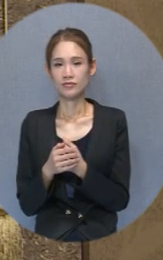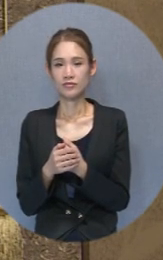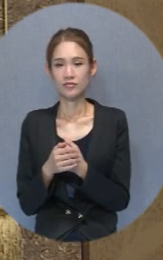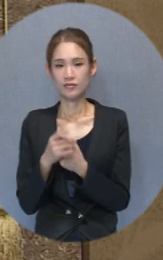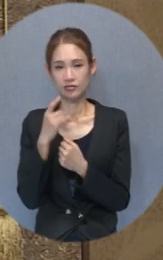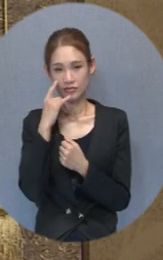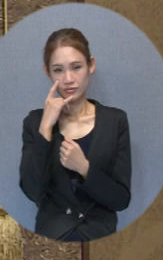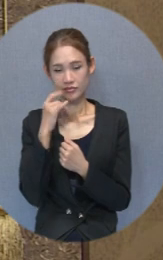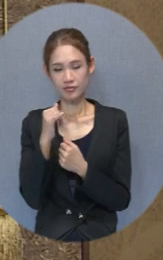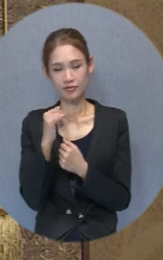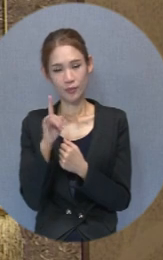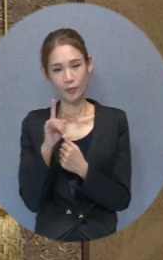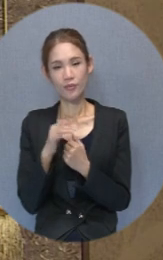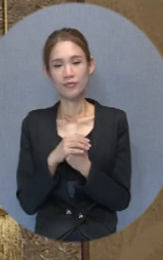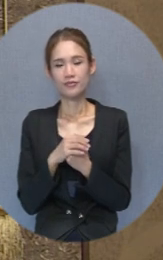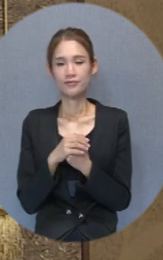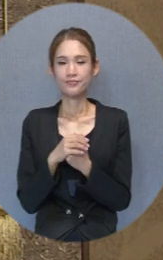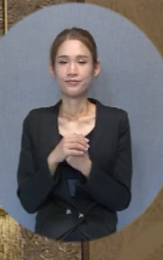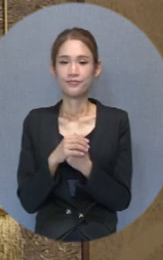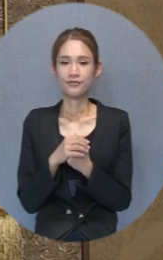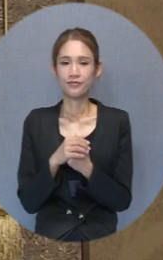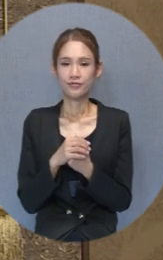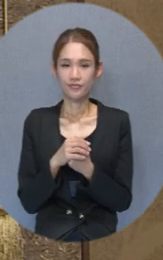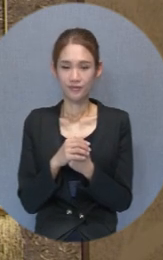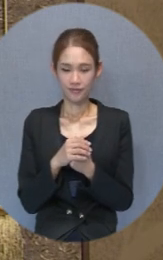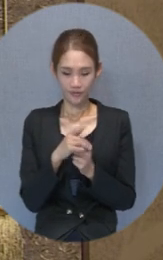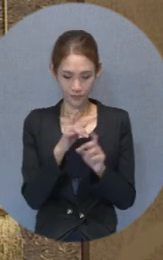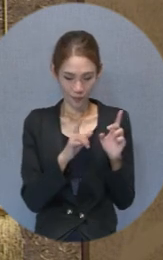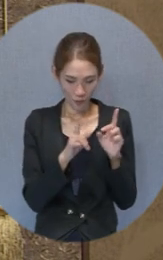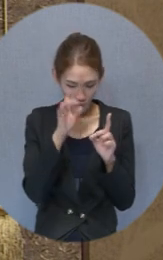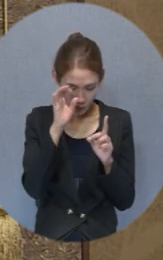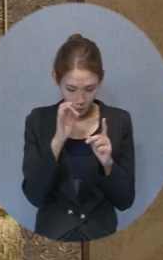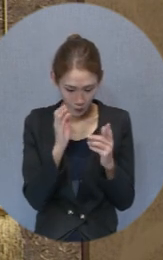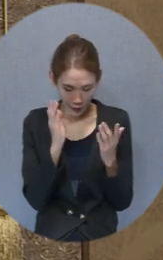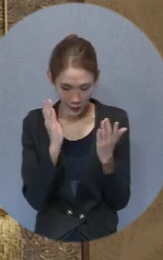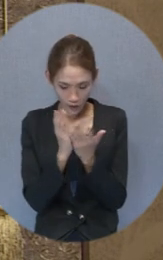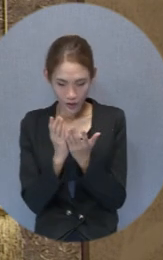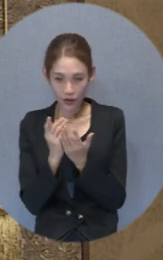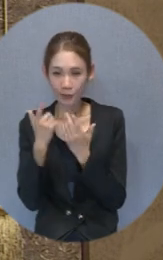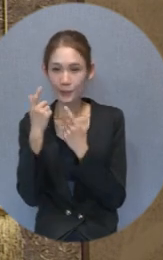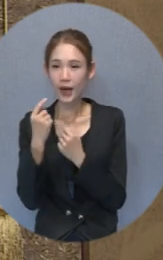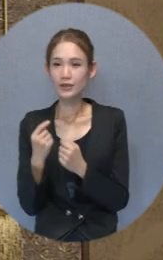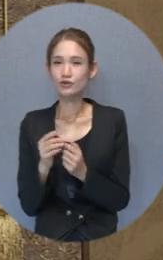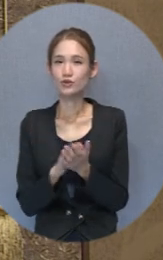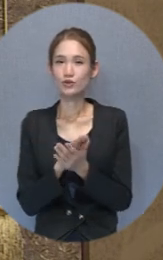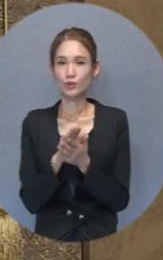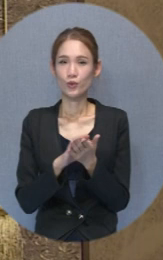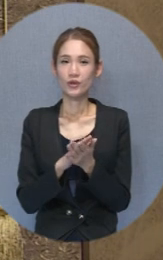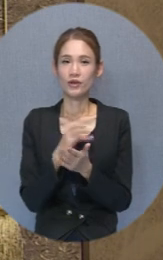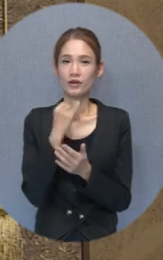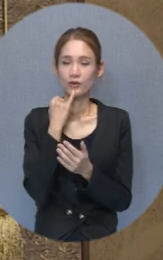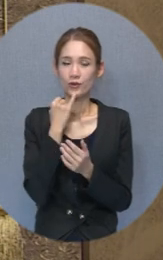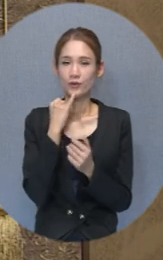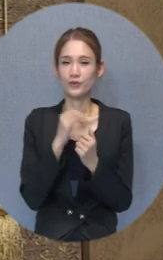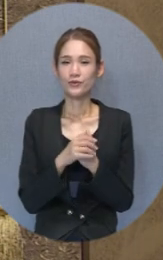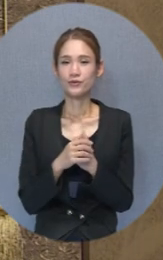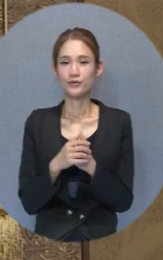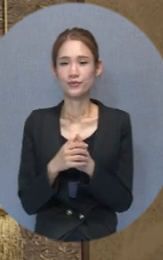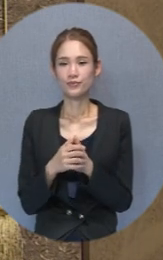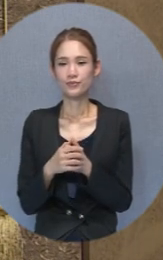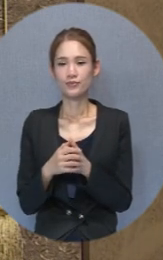부모님들은 사실은 모양 보고 맞추기 놀이를 해도 되고요. 아이들이랑 형제랑 가족끼리 놀이를 해도